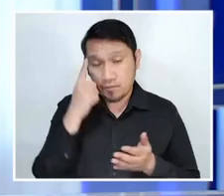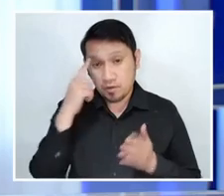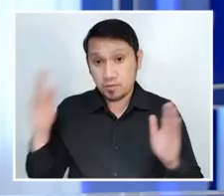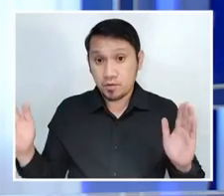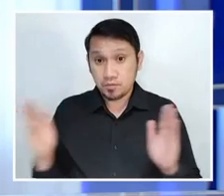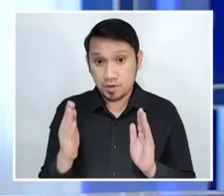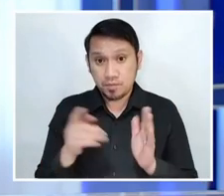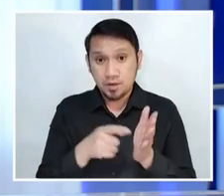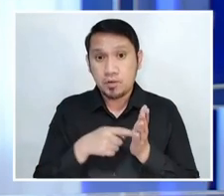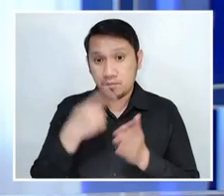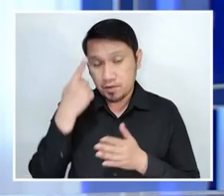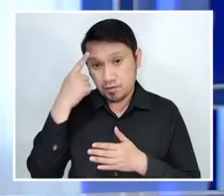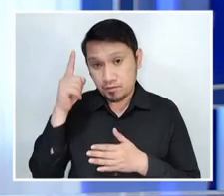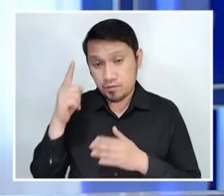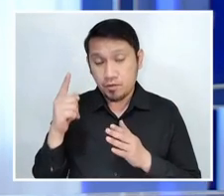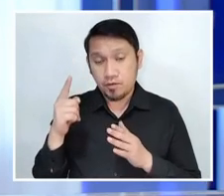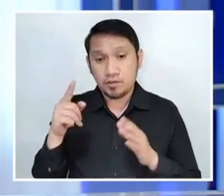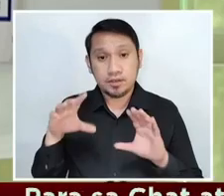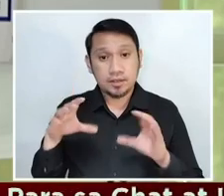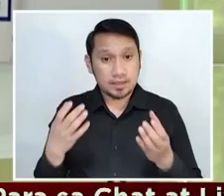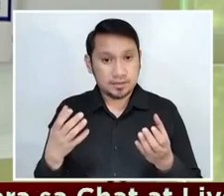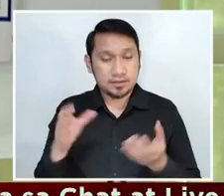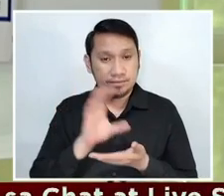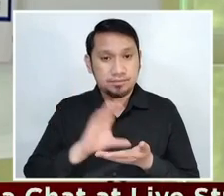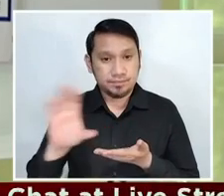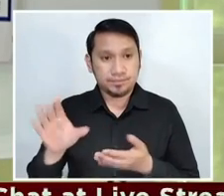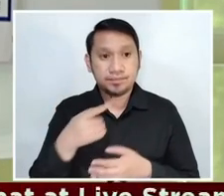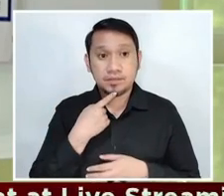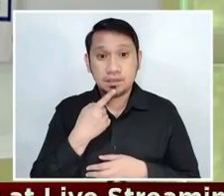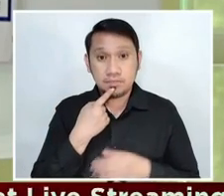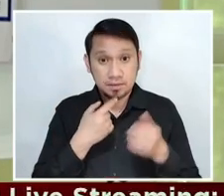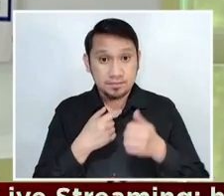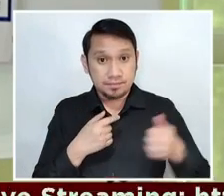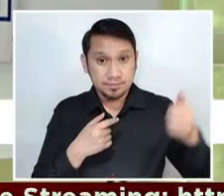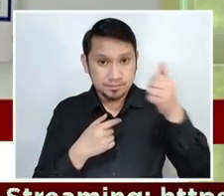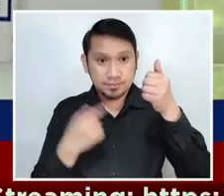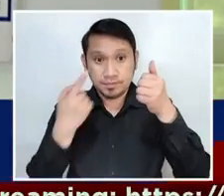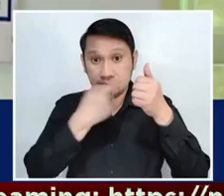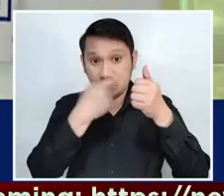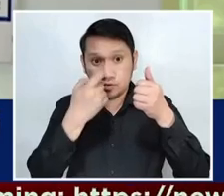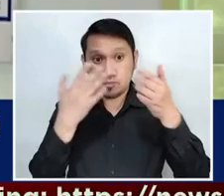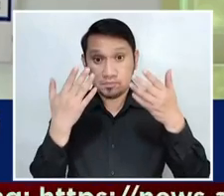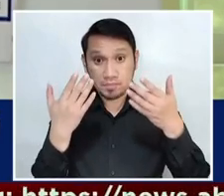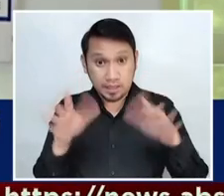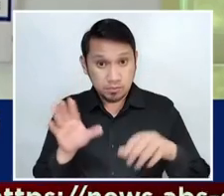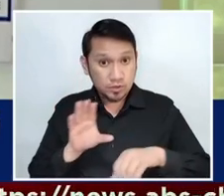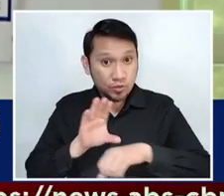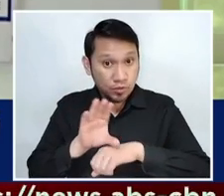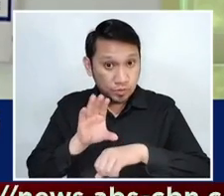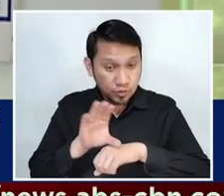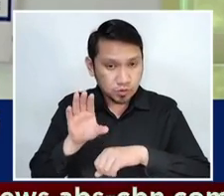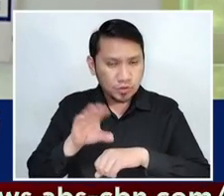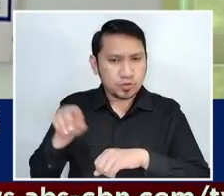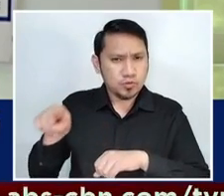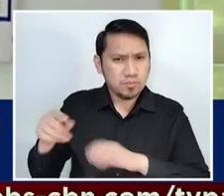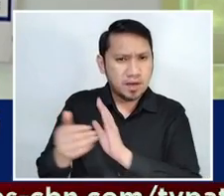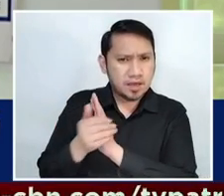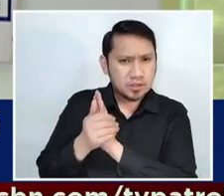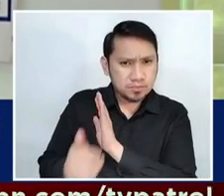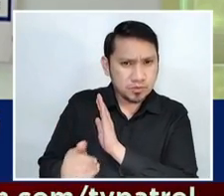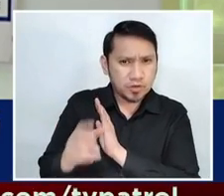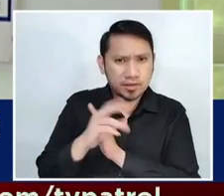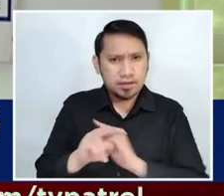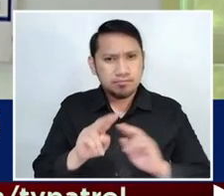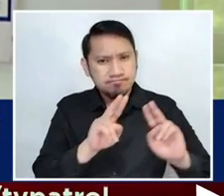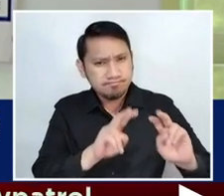at kolehiyo. Ayon kay CHED Chairman Prospero De Vera, ito ay matapos nilang konsultahin ang mga health expert at suriin ang sitwasyon